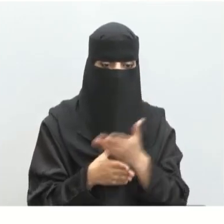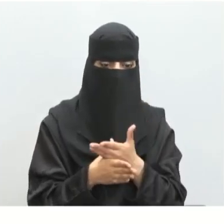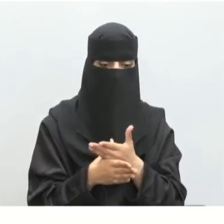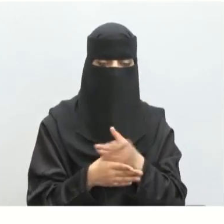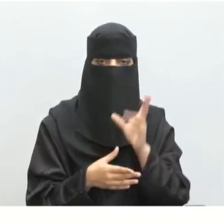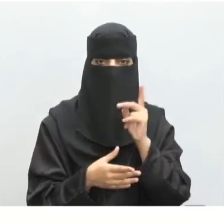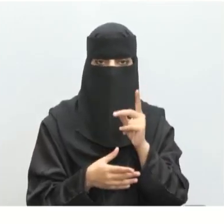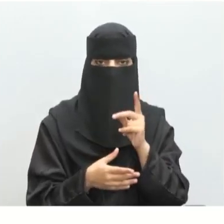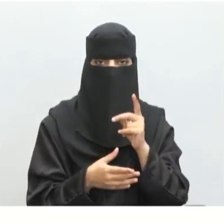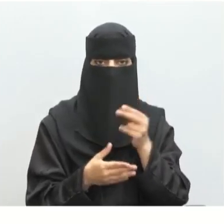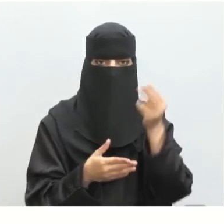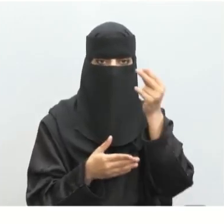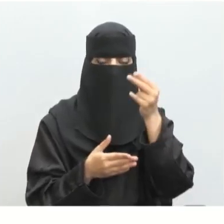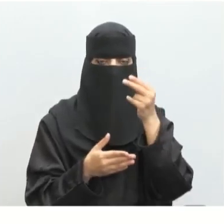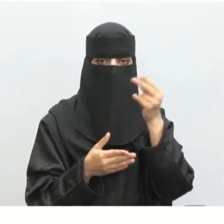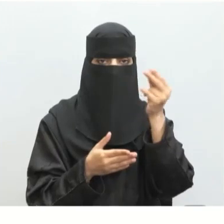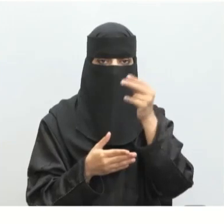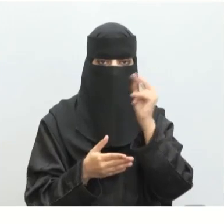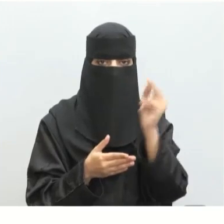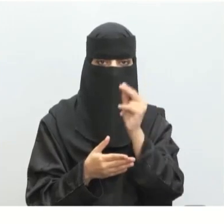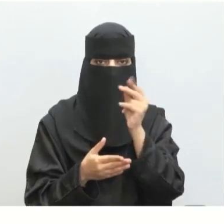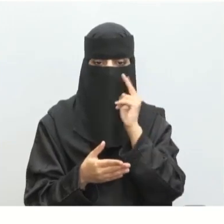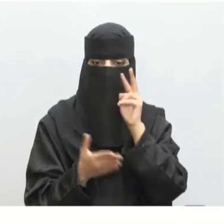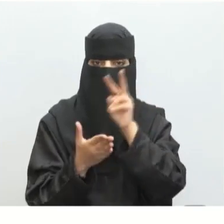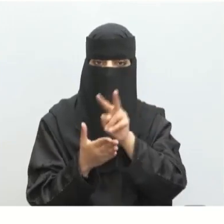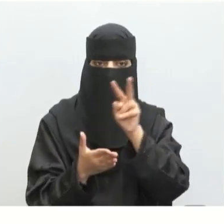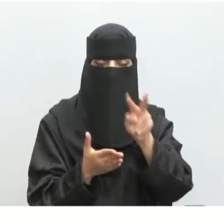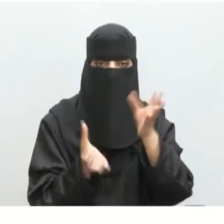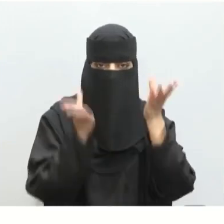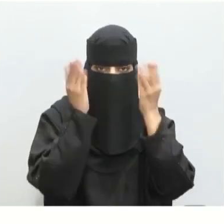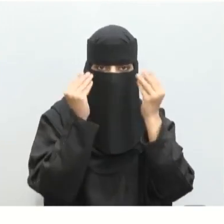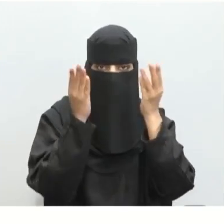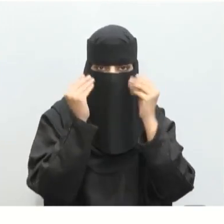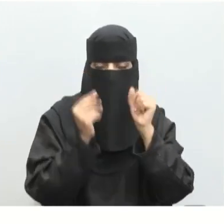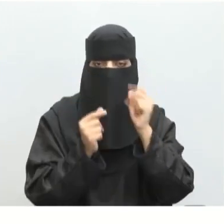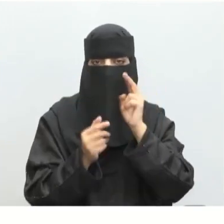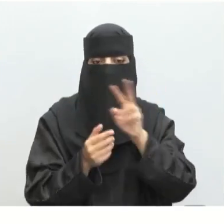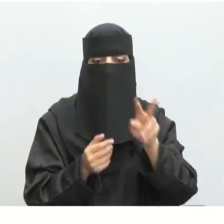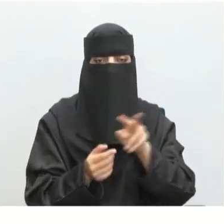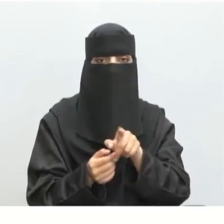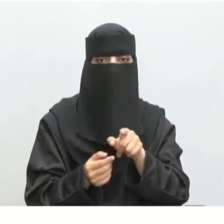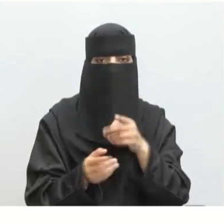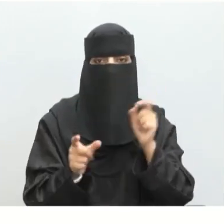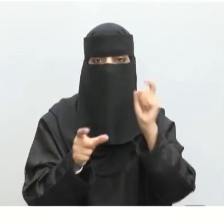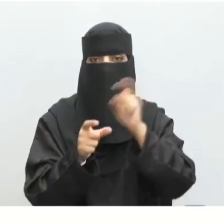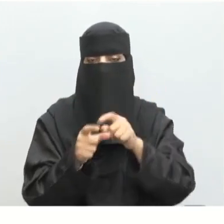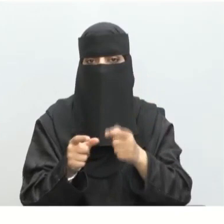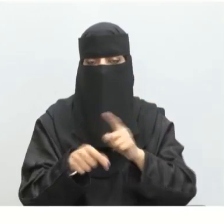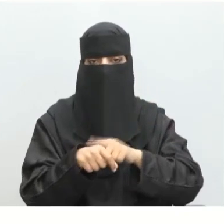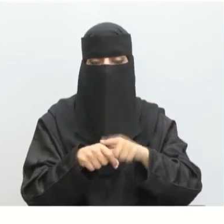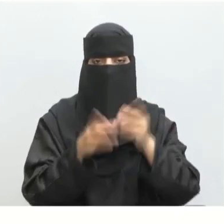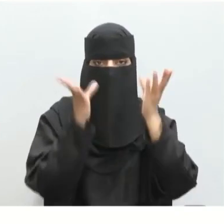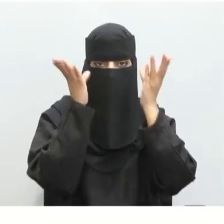وايضا الخطوط تساعد قارئ او من يريد معرفه او من يقرا الخريطه الوصول الى